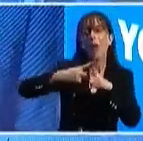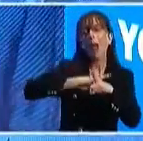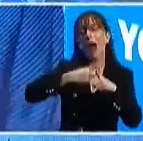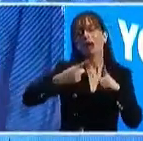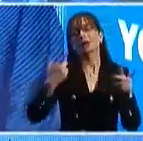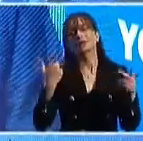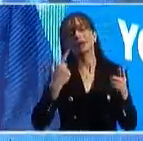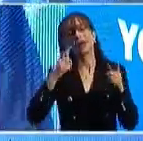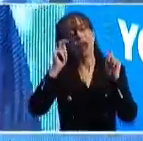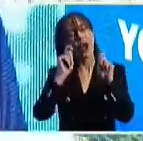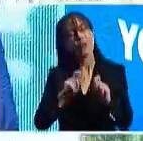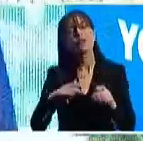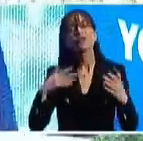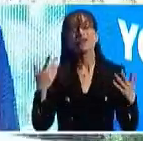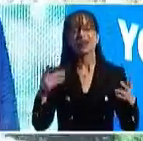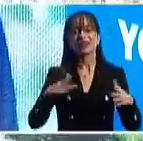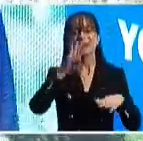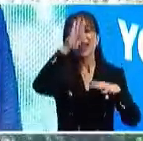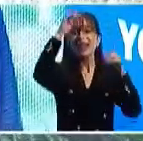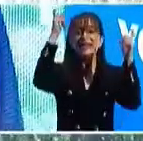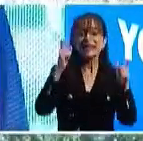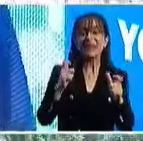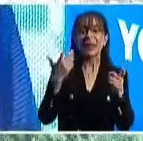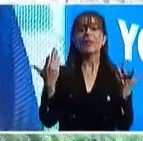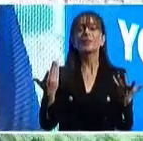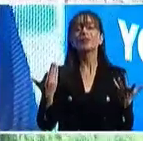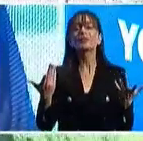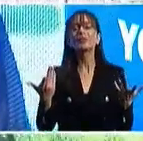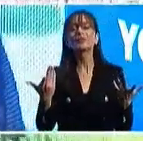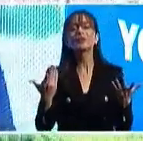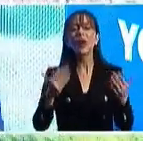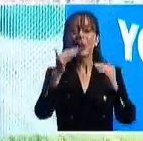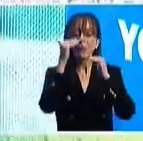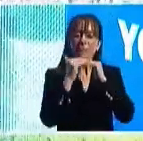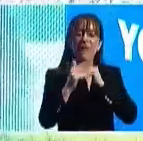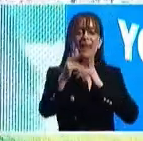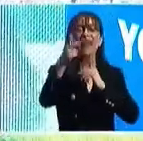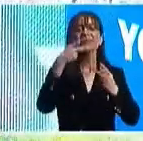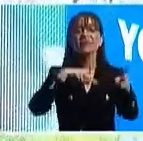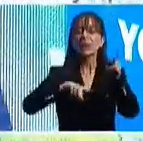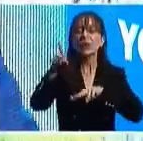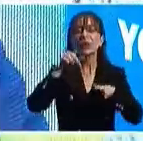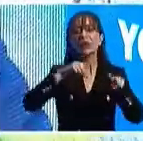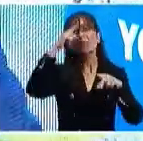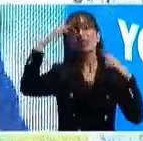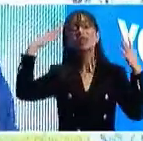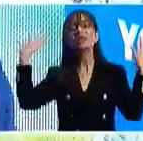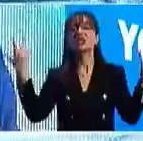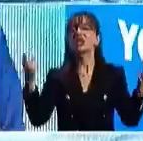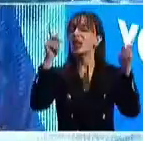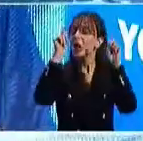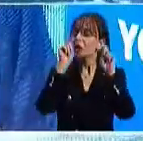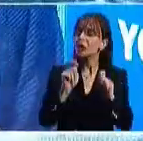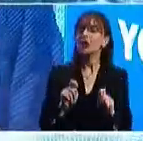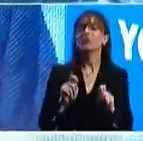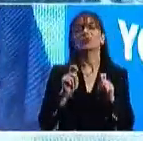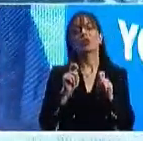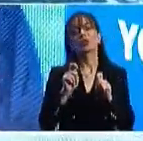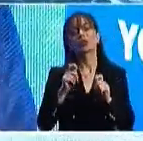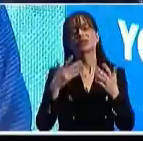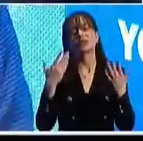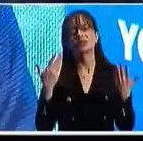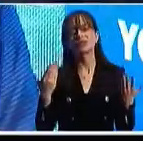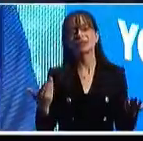İstanbul'un şehirciliğinin kurumsal dilini millet yollarımızı da inşallah yapmak suretiyle yansıtmış olacağız.